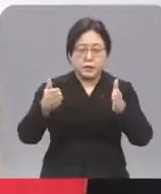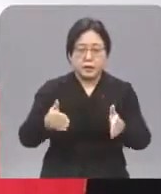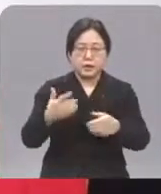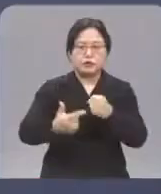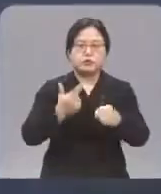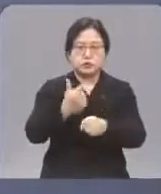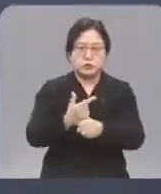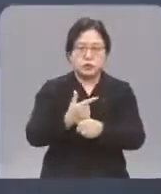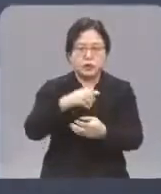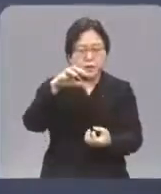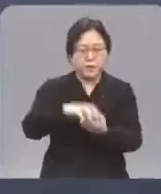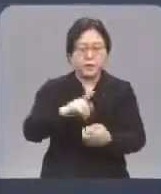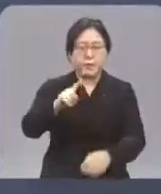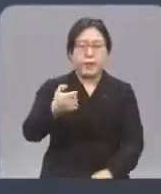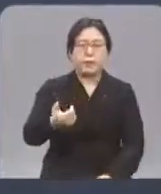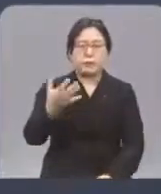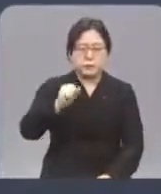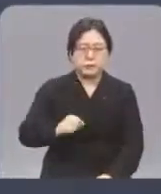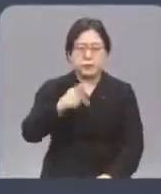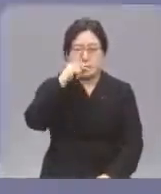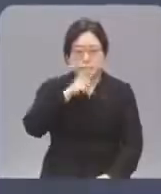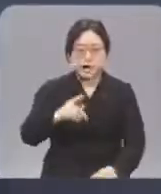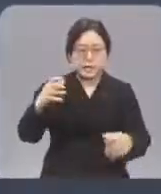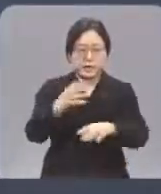총액 150억원의 기아 타이거즈와 계약했습니다